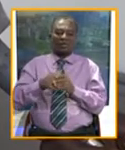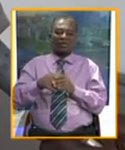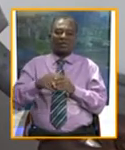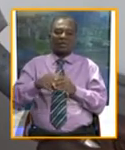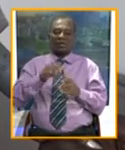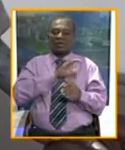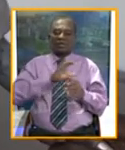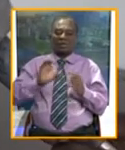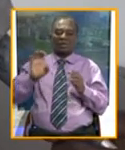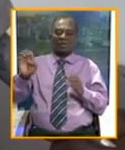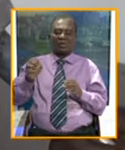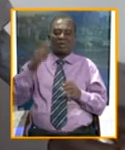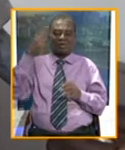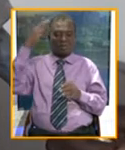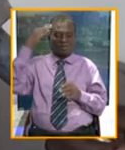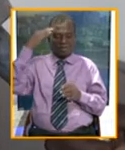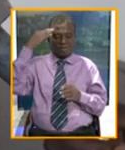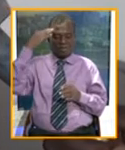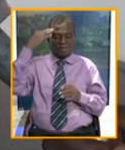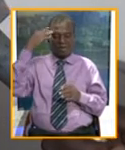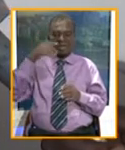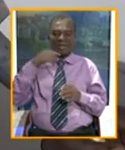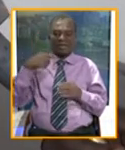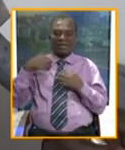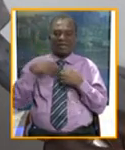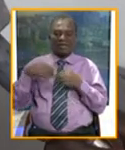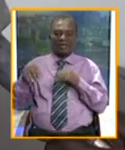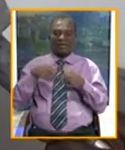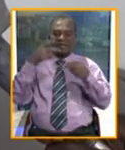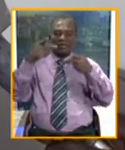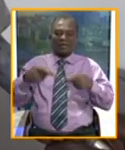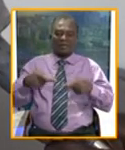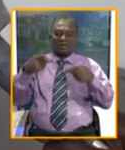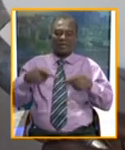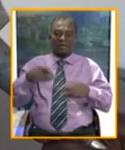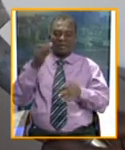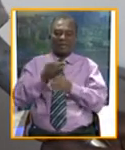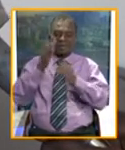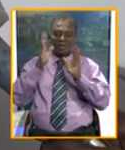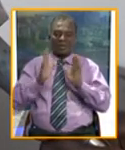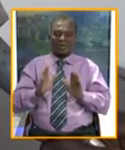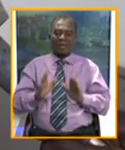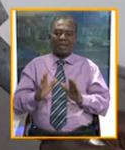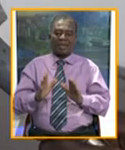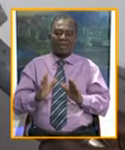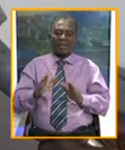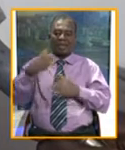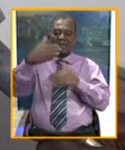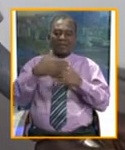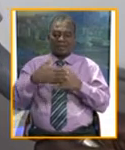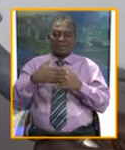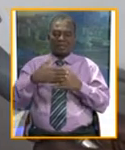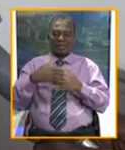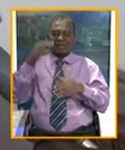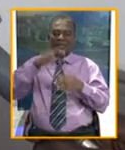collectivités, le ministre Ahmed Bakayoko a mis un point d'honneur sur la présence des fonctionnaires auprès des élus